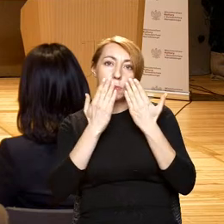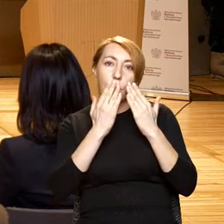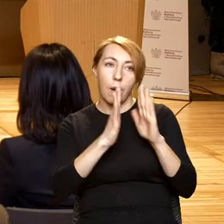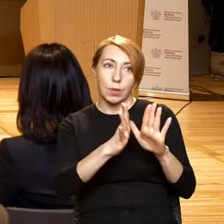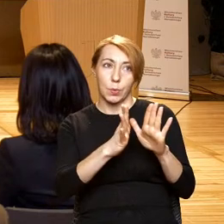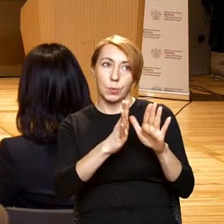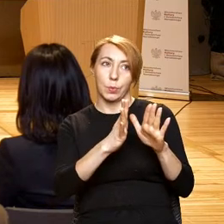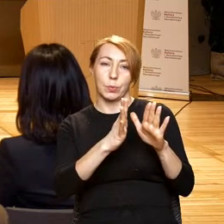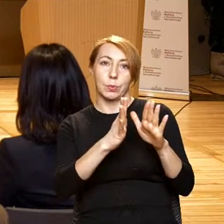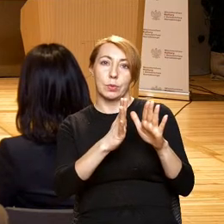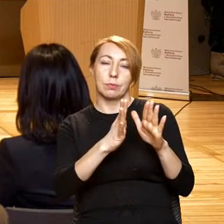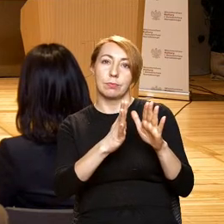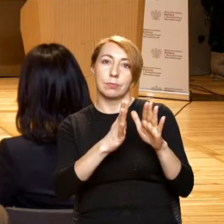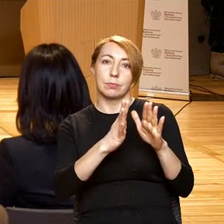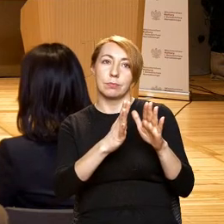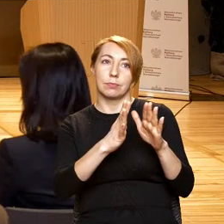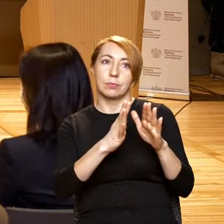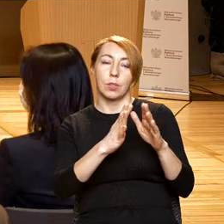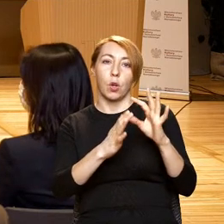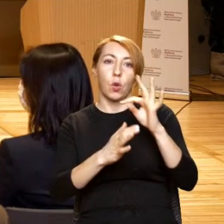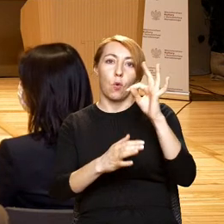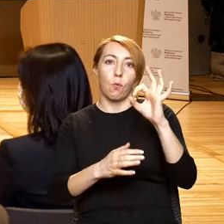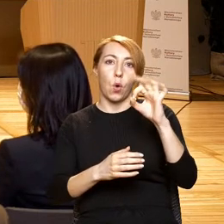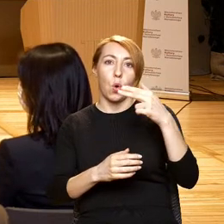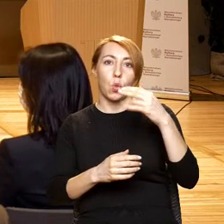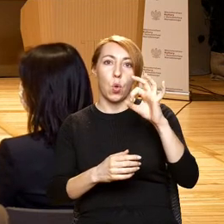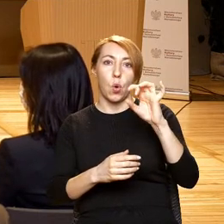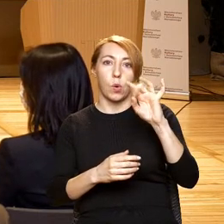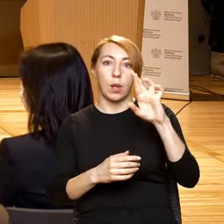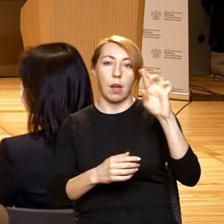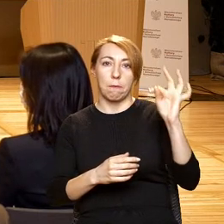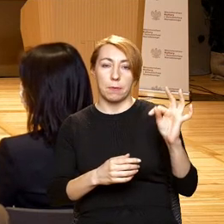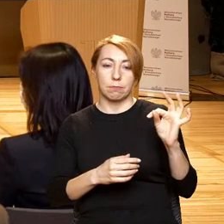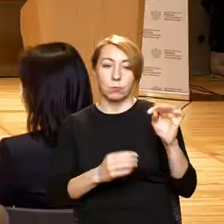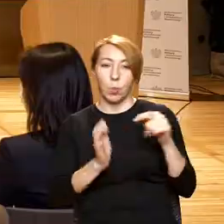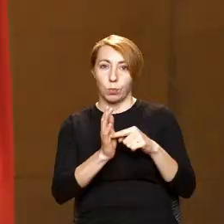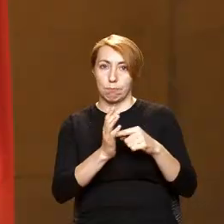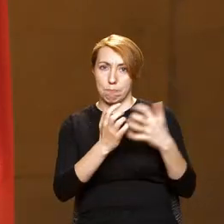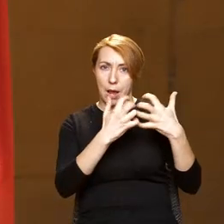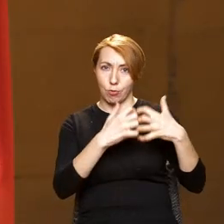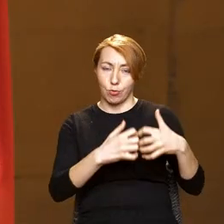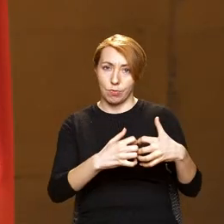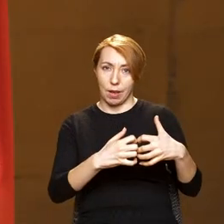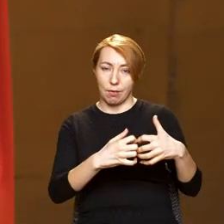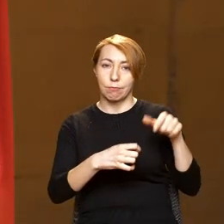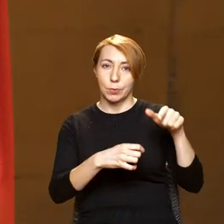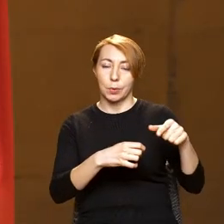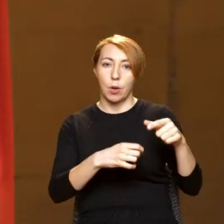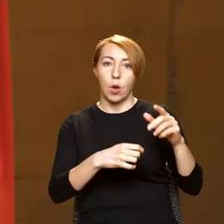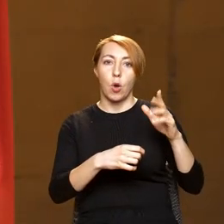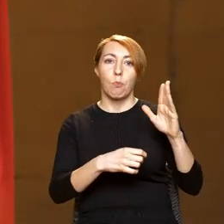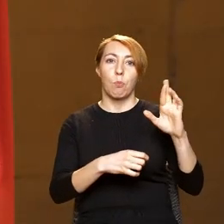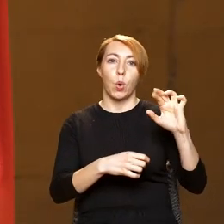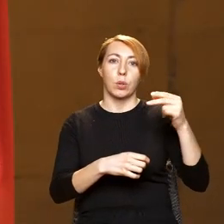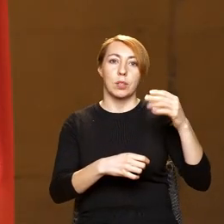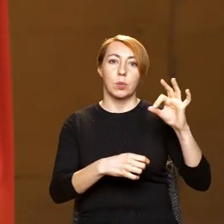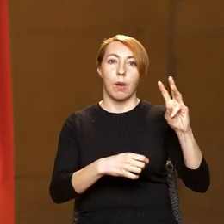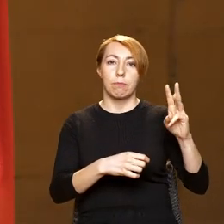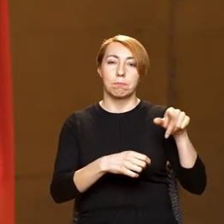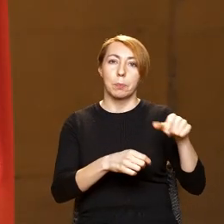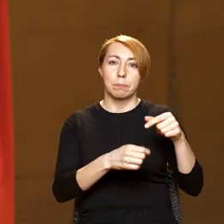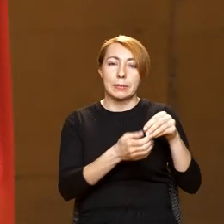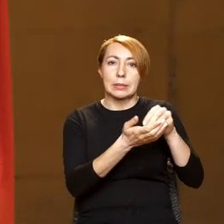prezentacji fonografu, a więc urządzenia, na którym Bronisław Piłsudski